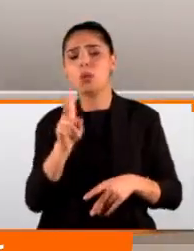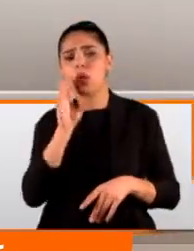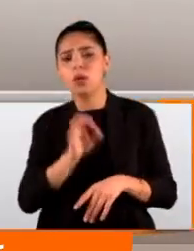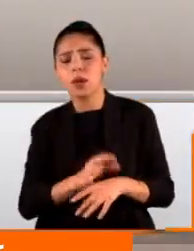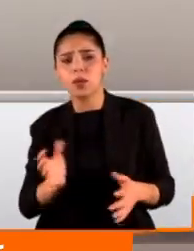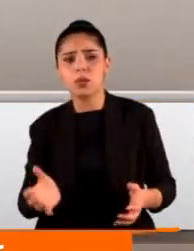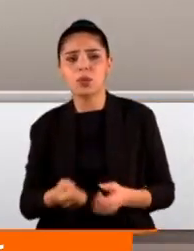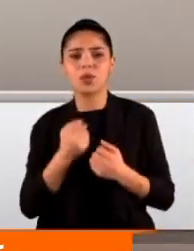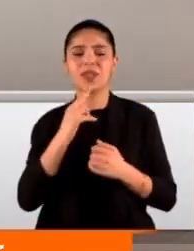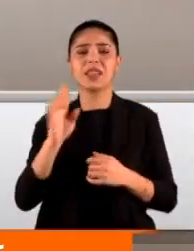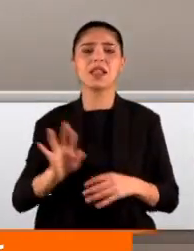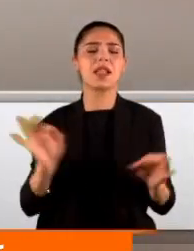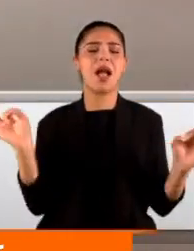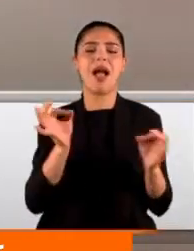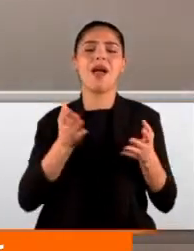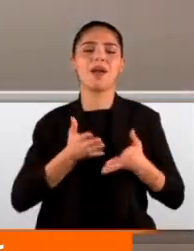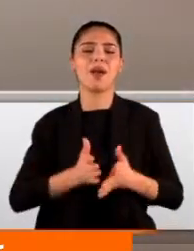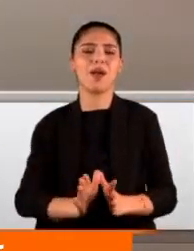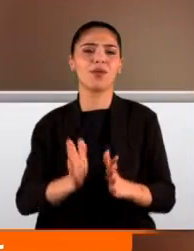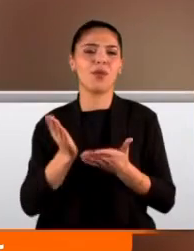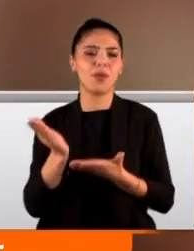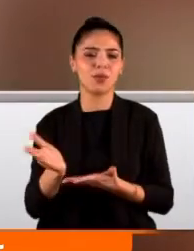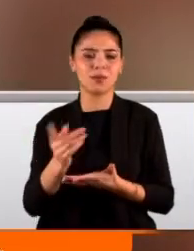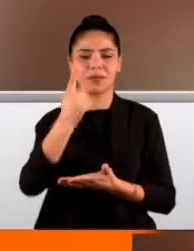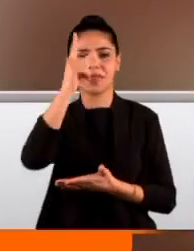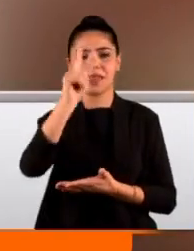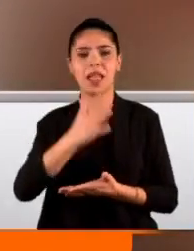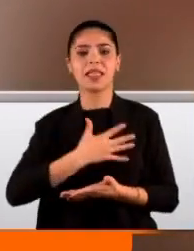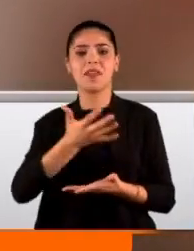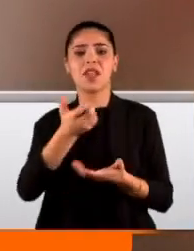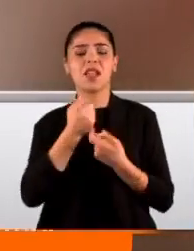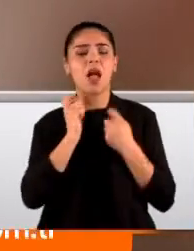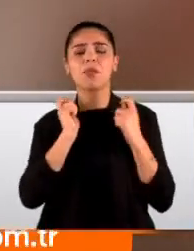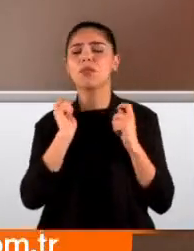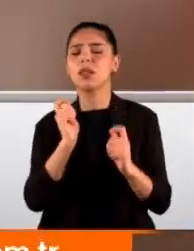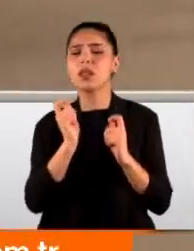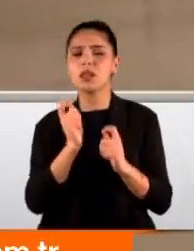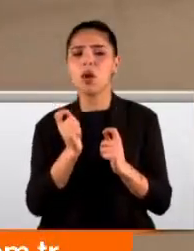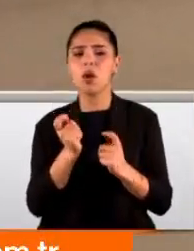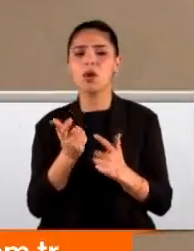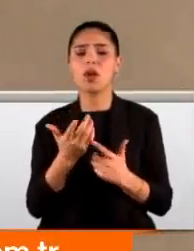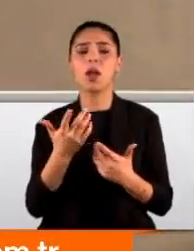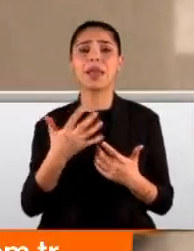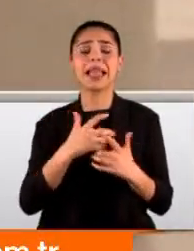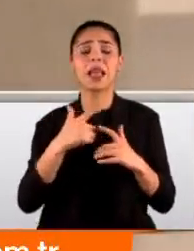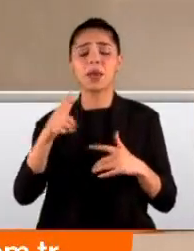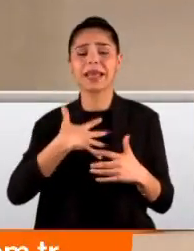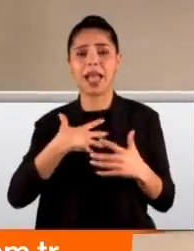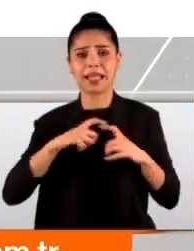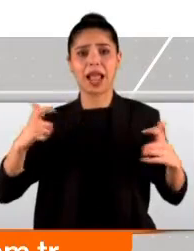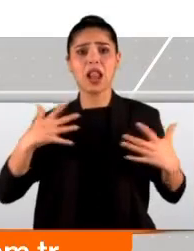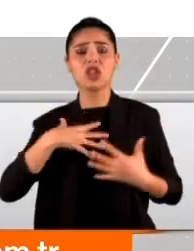döndük hızı beklenenden çok erken gelmişti dünyaya tek başına nefes alabilmesi bile mümkün değildi çünkü gelişimini